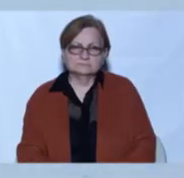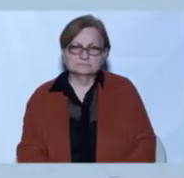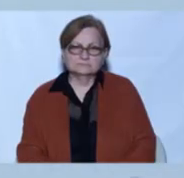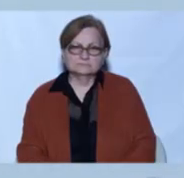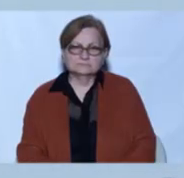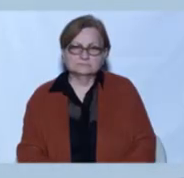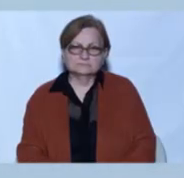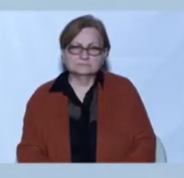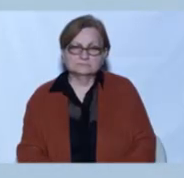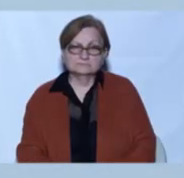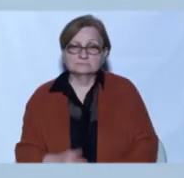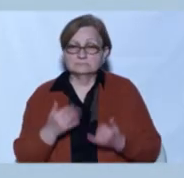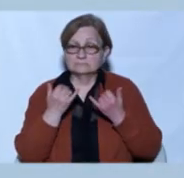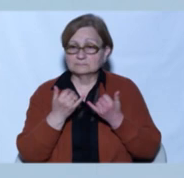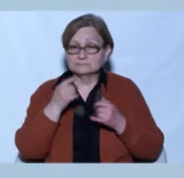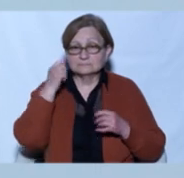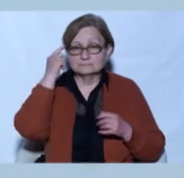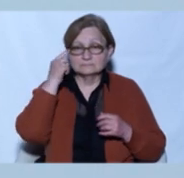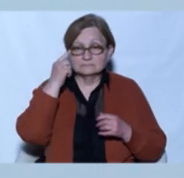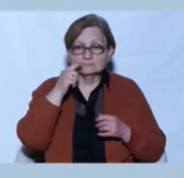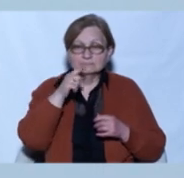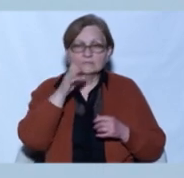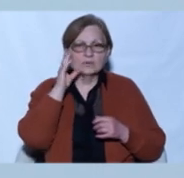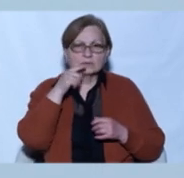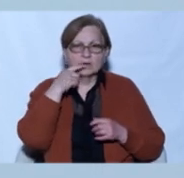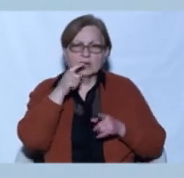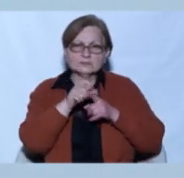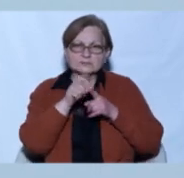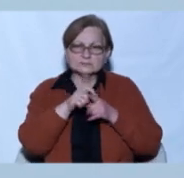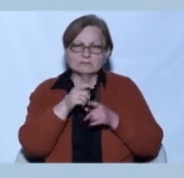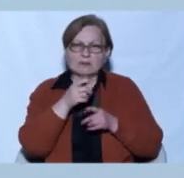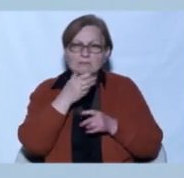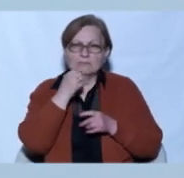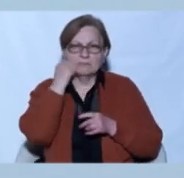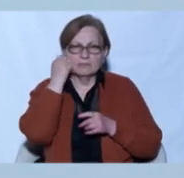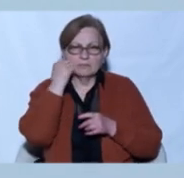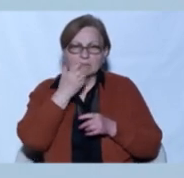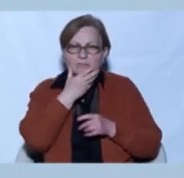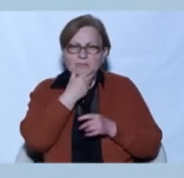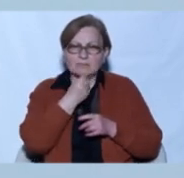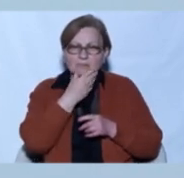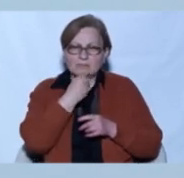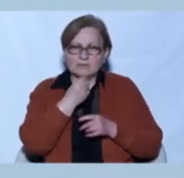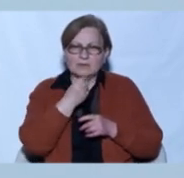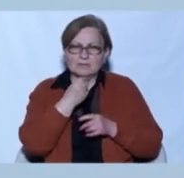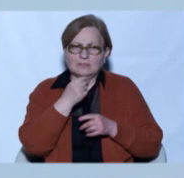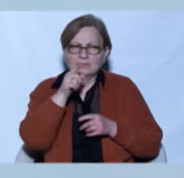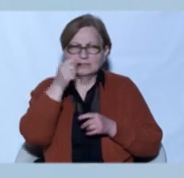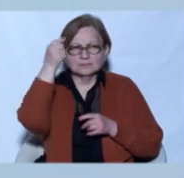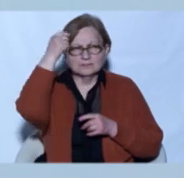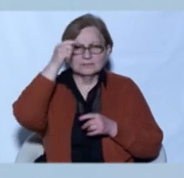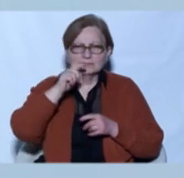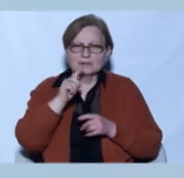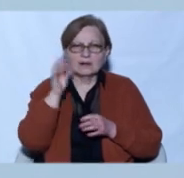ახლა კი დაფიქრდი, როდესაც ახსენებ ბებიას, ბაბუას, რა სიტყვები ჩნდება ამ დროს შენს